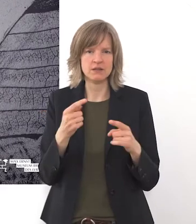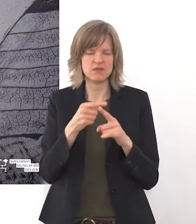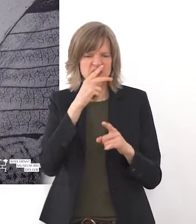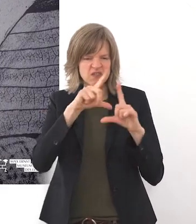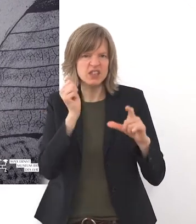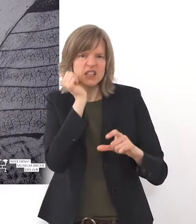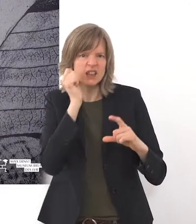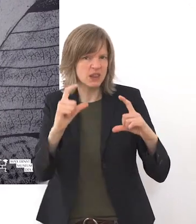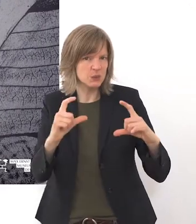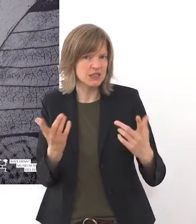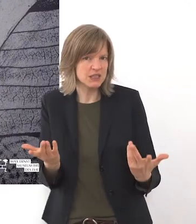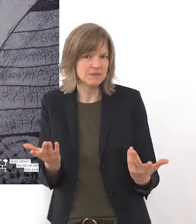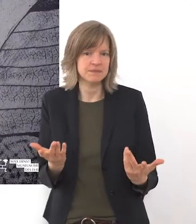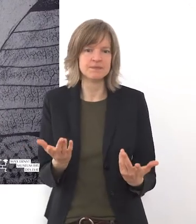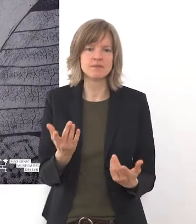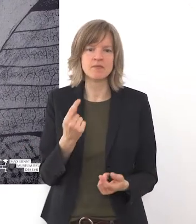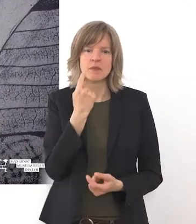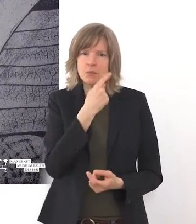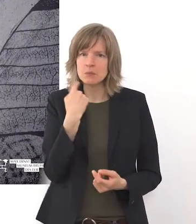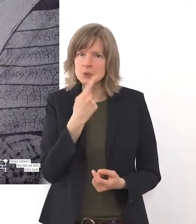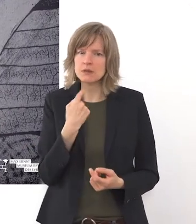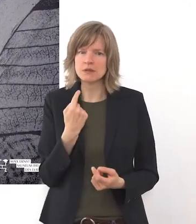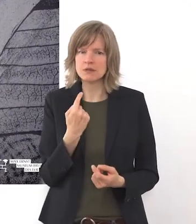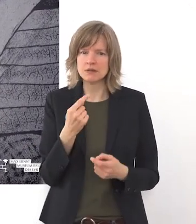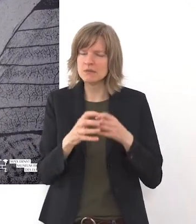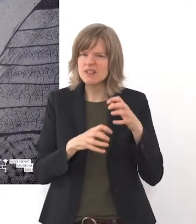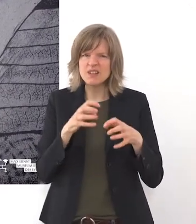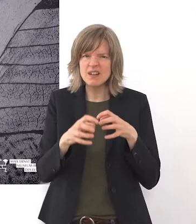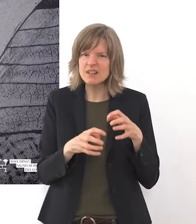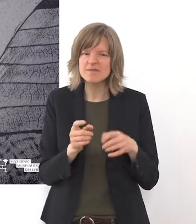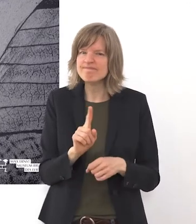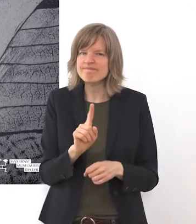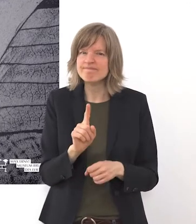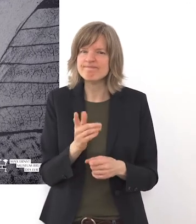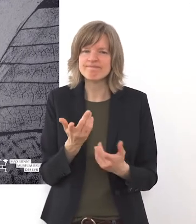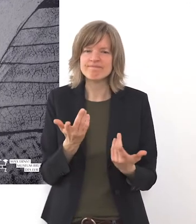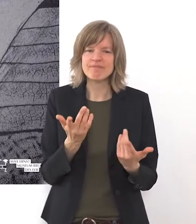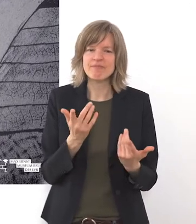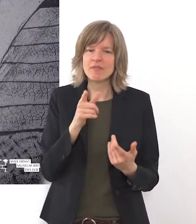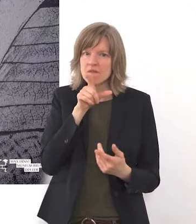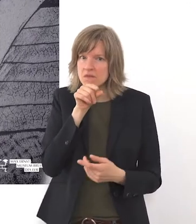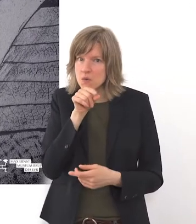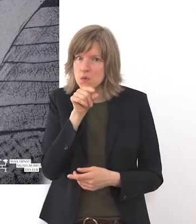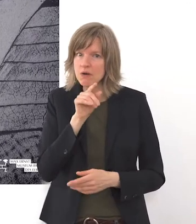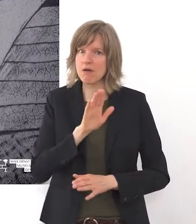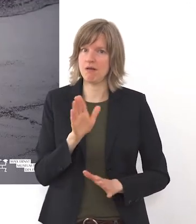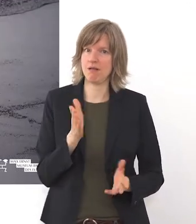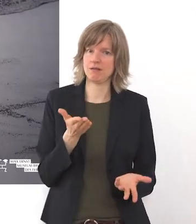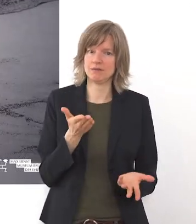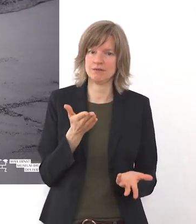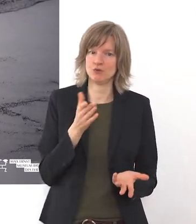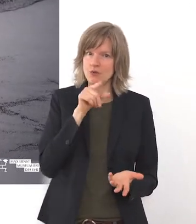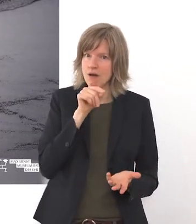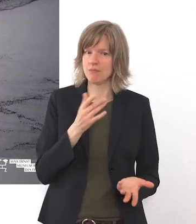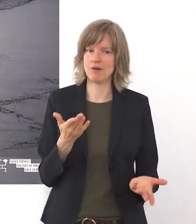vorne der Mund dieses Tieres erinnert gar nicht an den Mund eines Wals, sondern an den Schnabel eines Vogels.